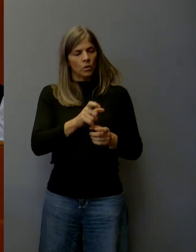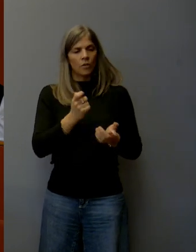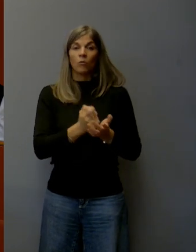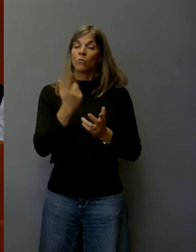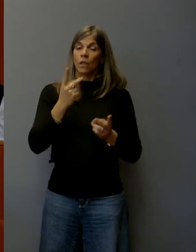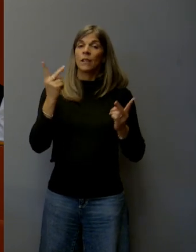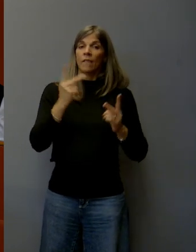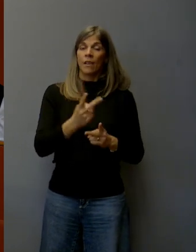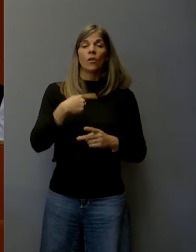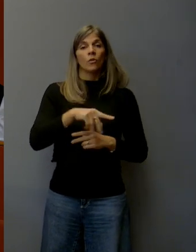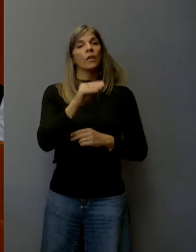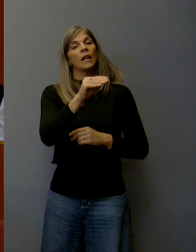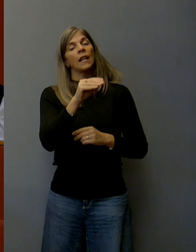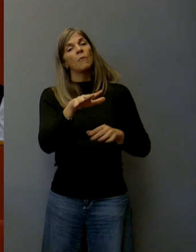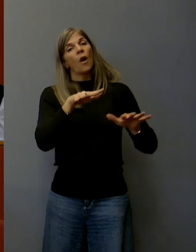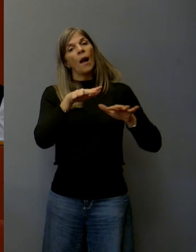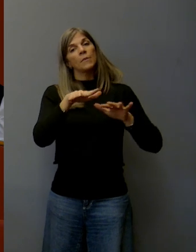che il amministrazione